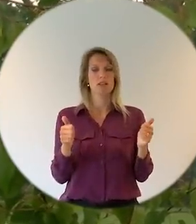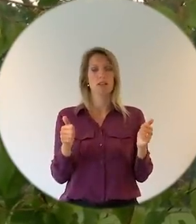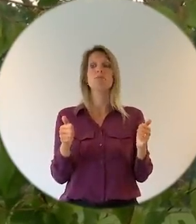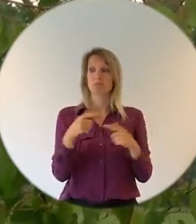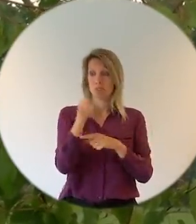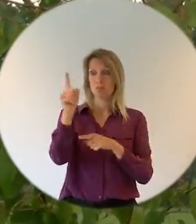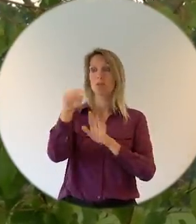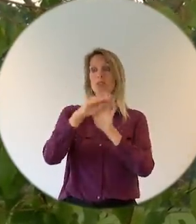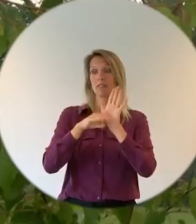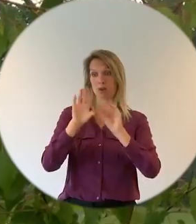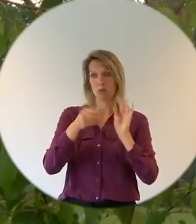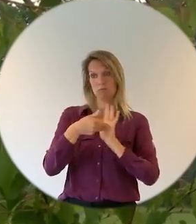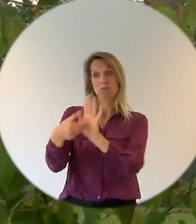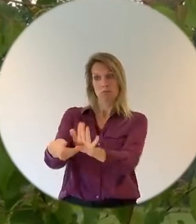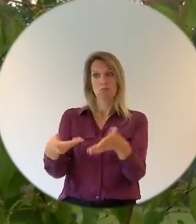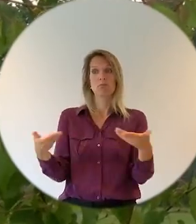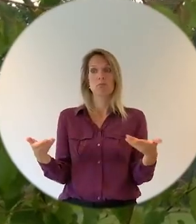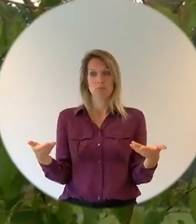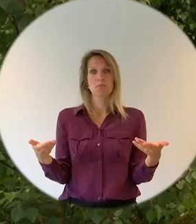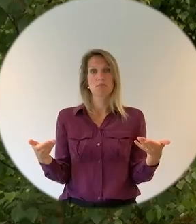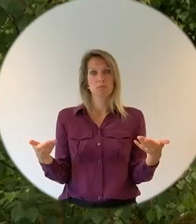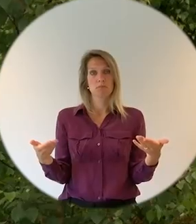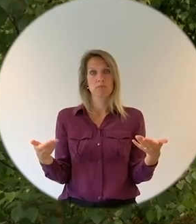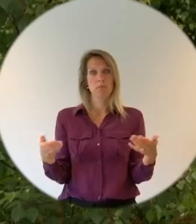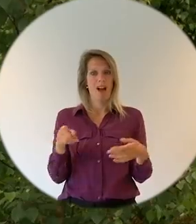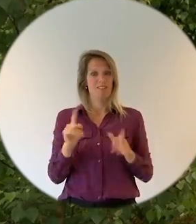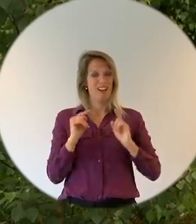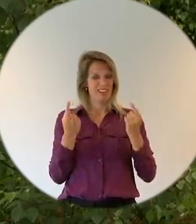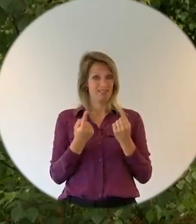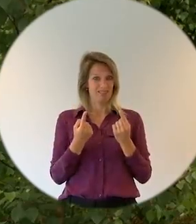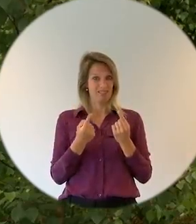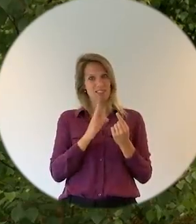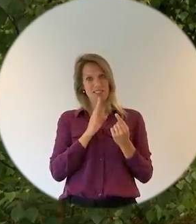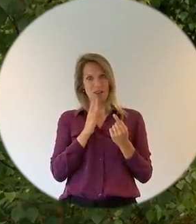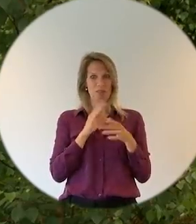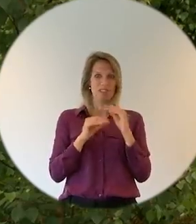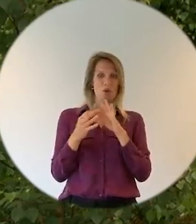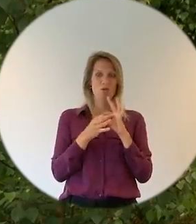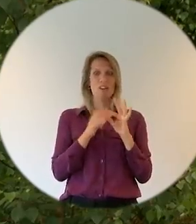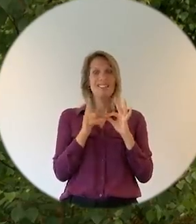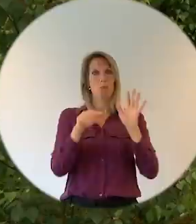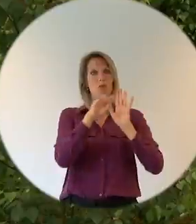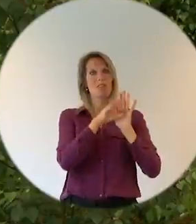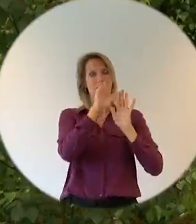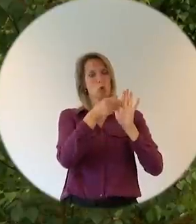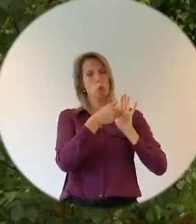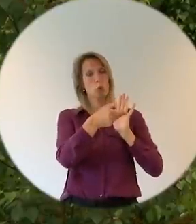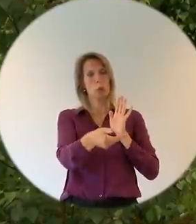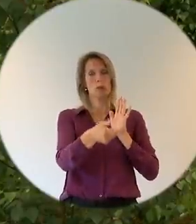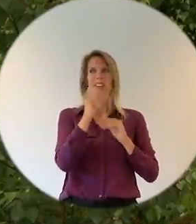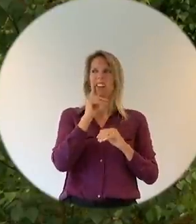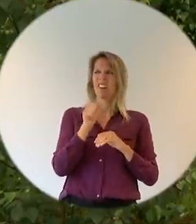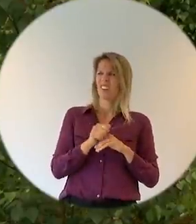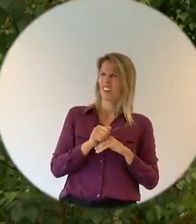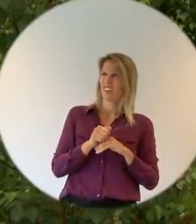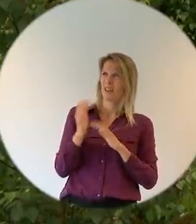doen. Nu hebben wij altijd, als je het hebt over je moet de wet doen, iets van, ja, maar dat heeft